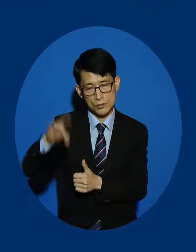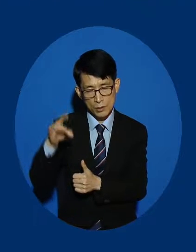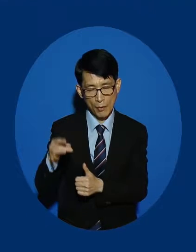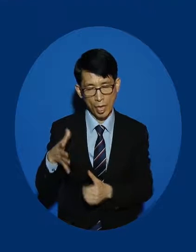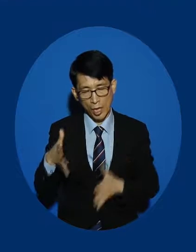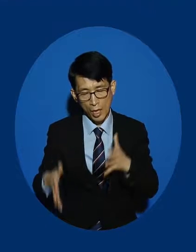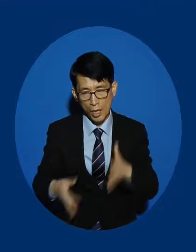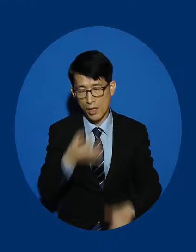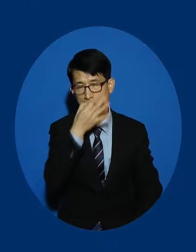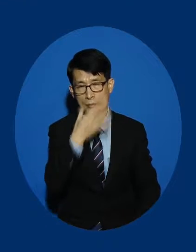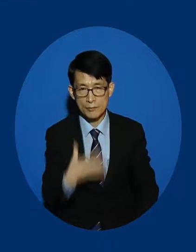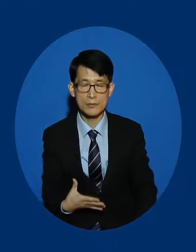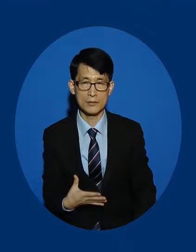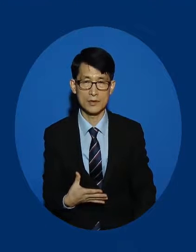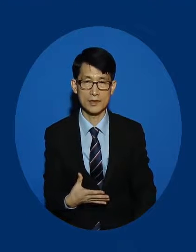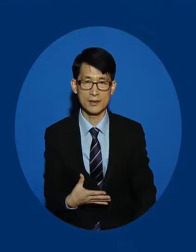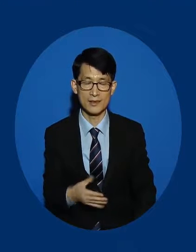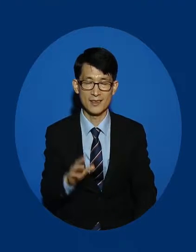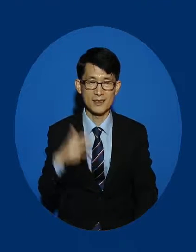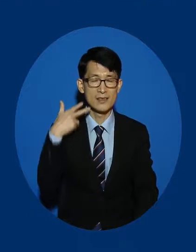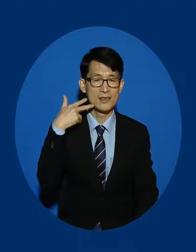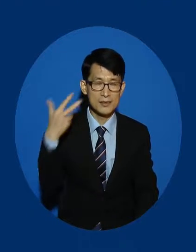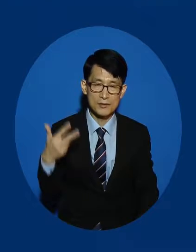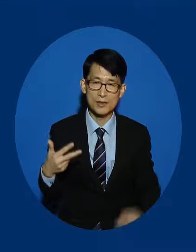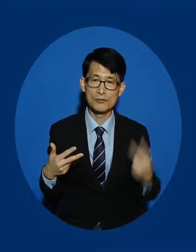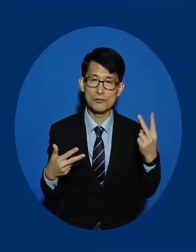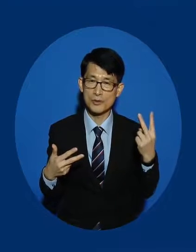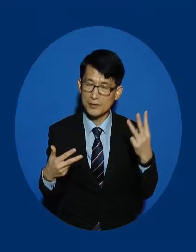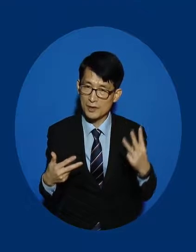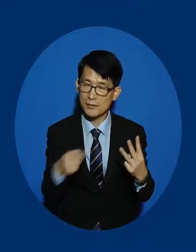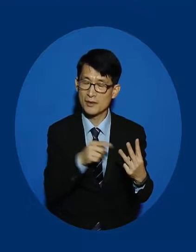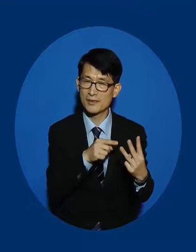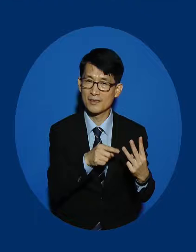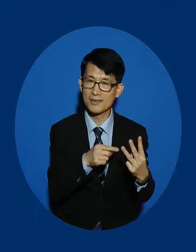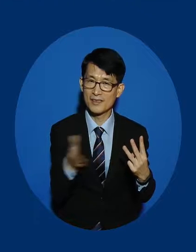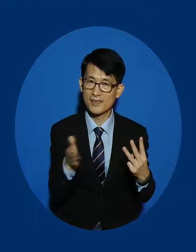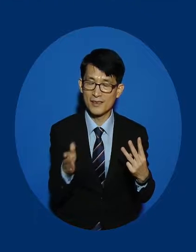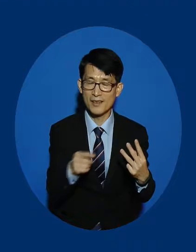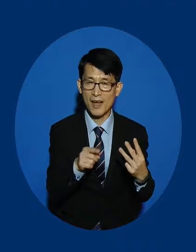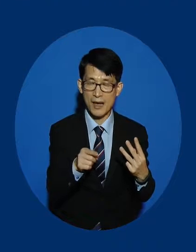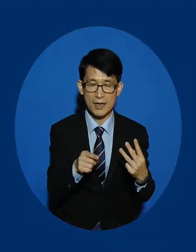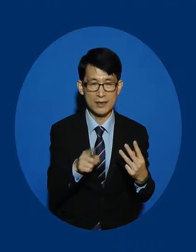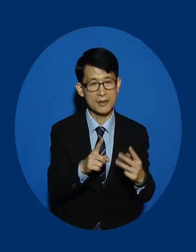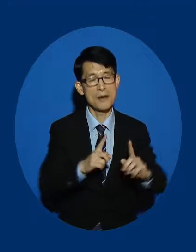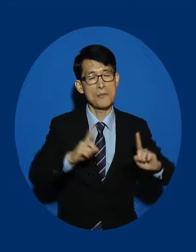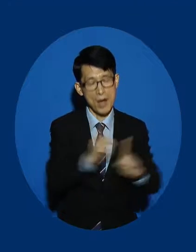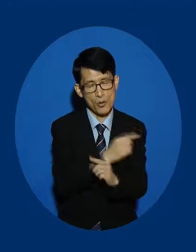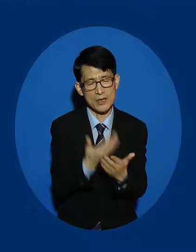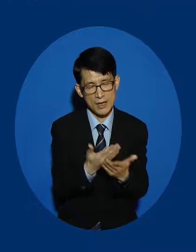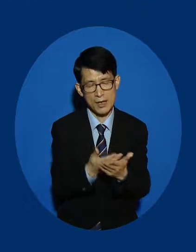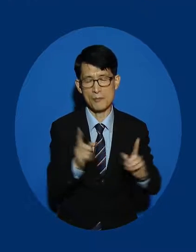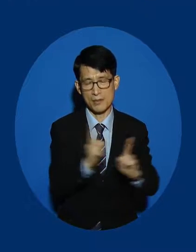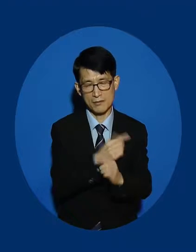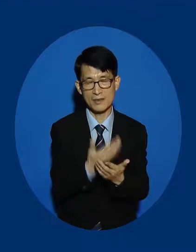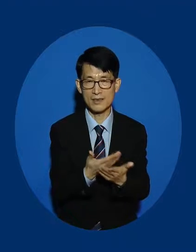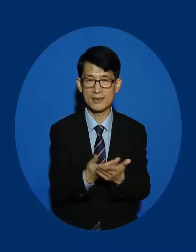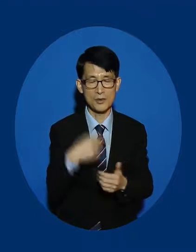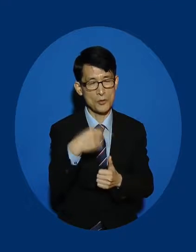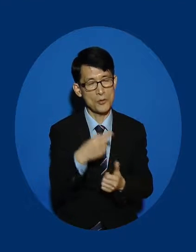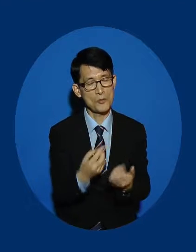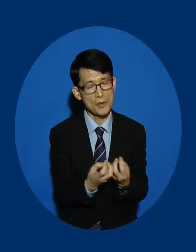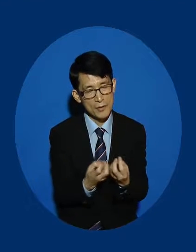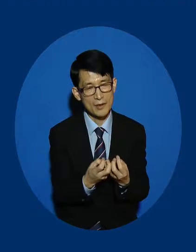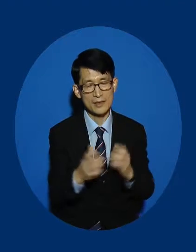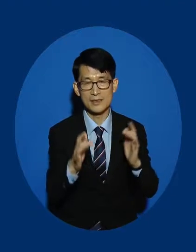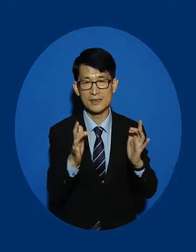저희도 일주일에 2-3번씩 길거리에 나가서 이게 개선하라고 막 목소리 높이고 그랬는데, 지금은